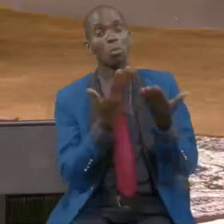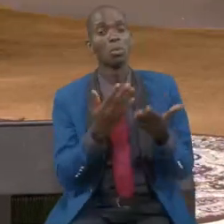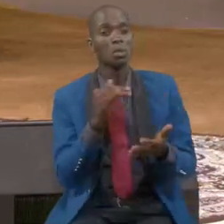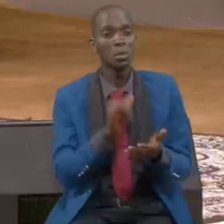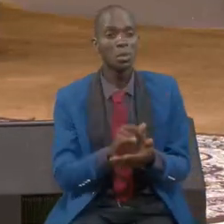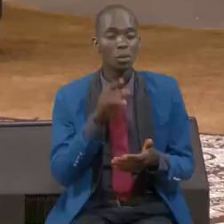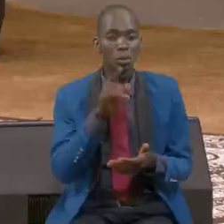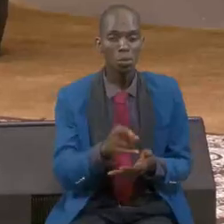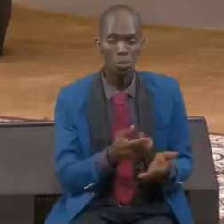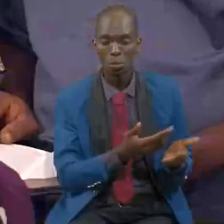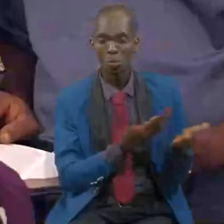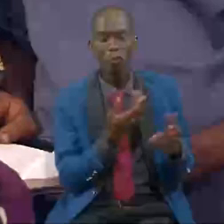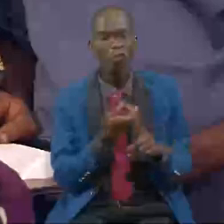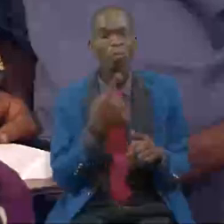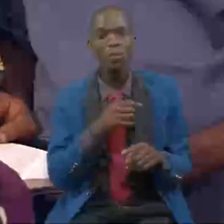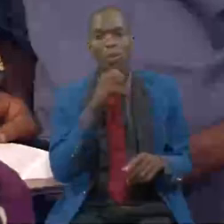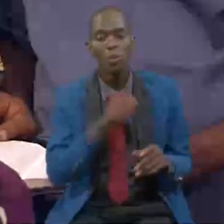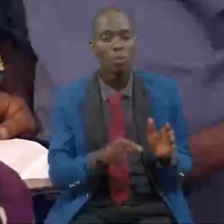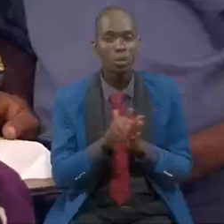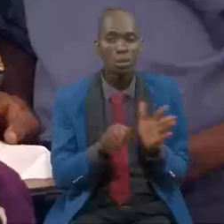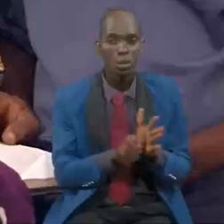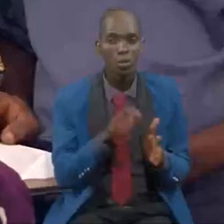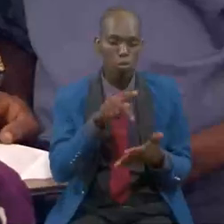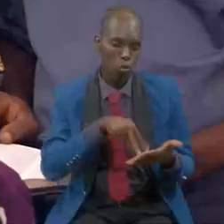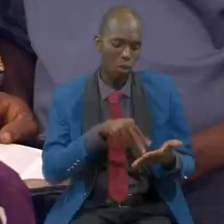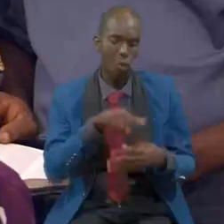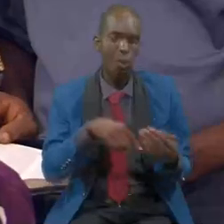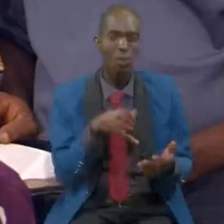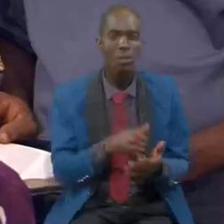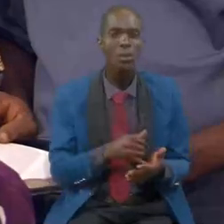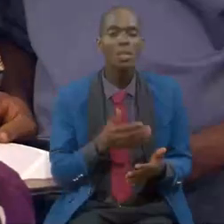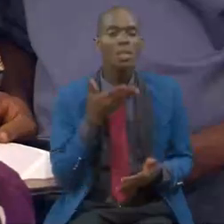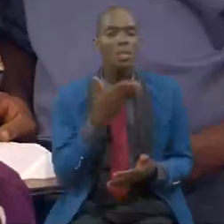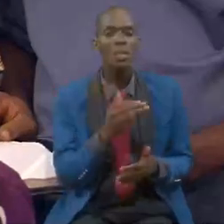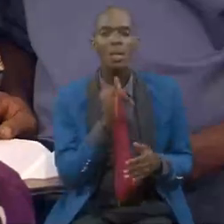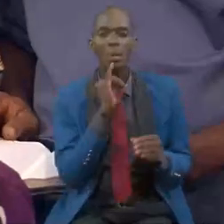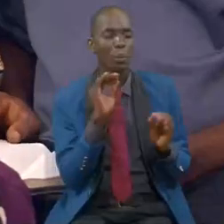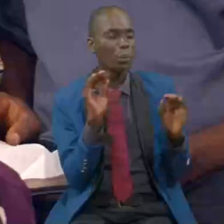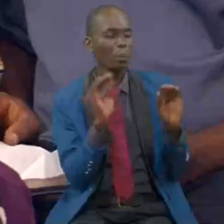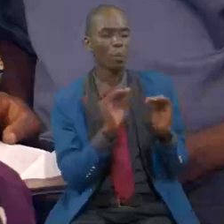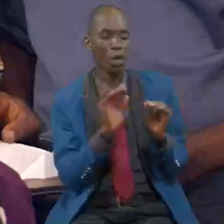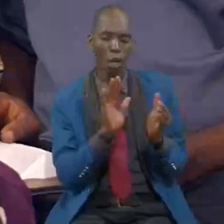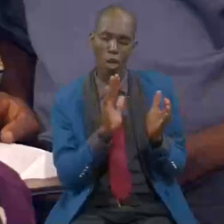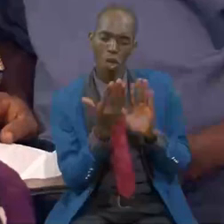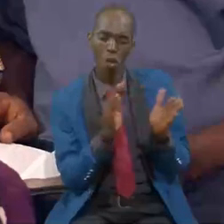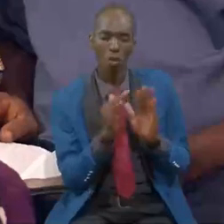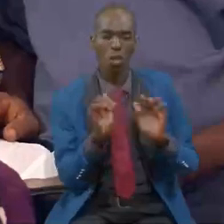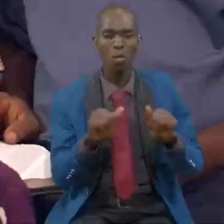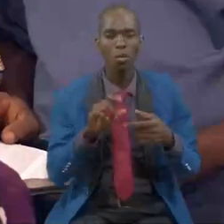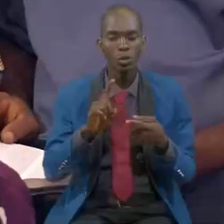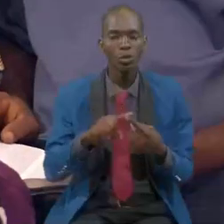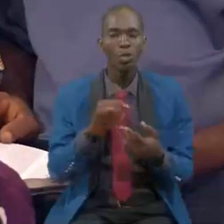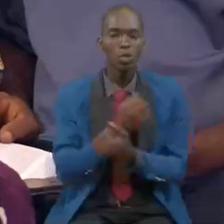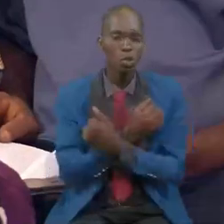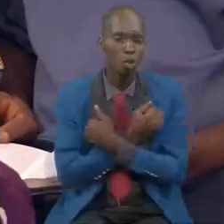sacrifices dans l'Ancien Testament, les holocaustes qu'on a lus dans l'Ancien Testament, il n'y a rien